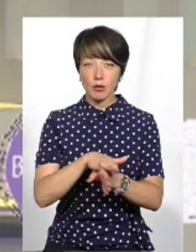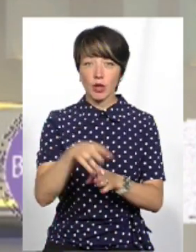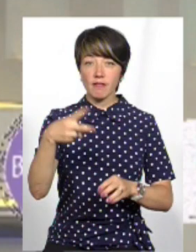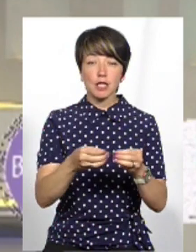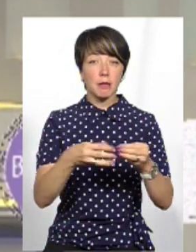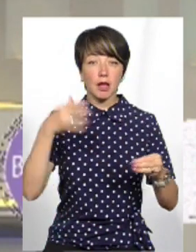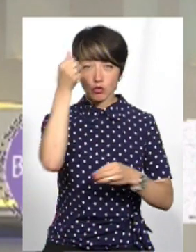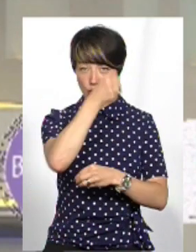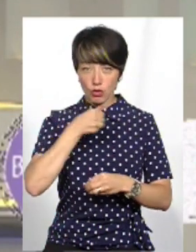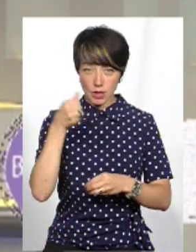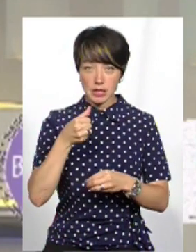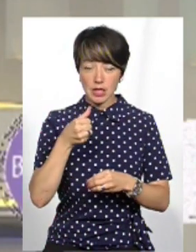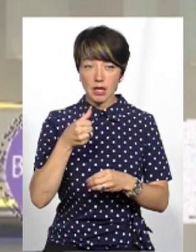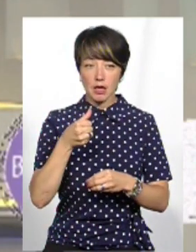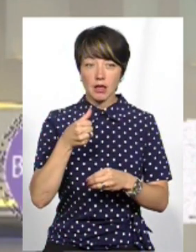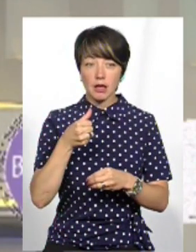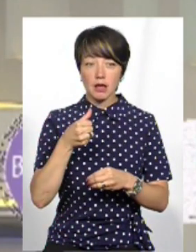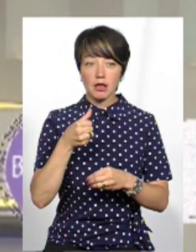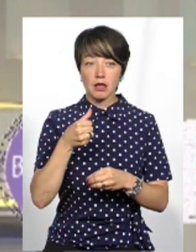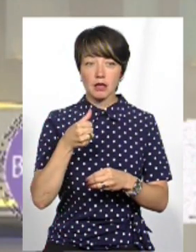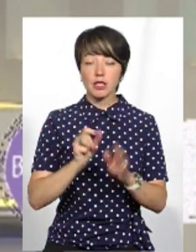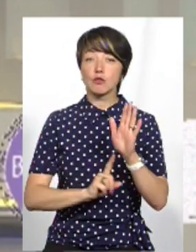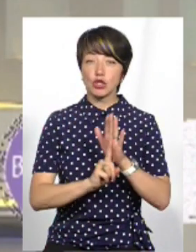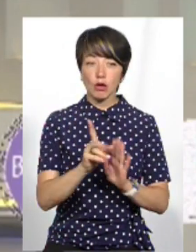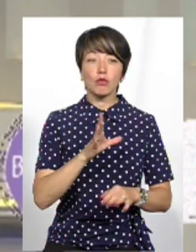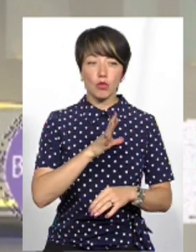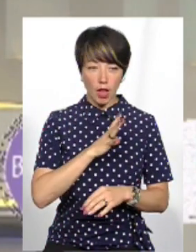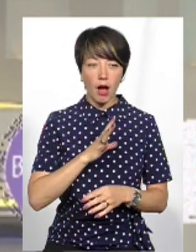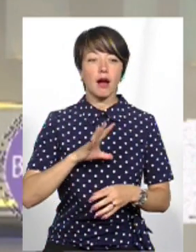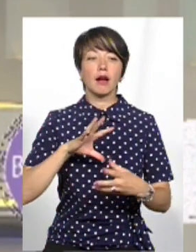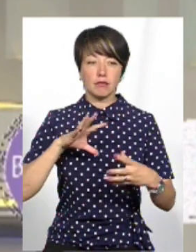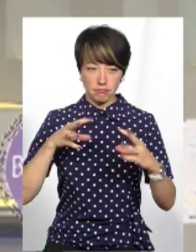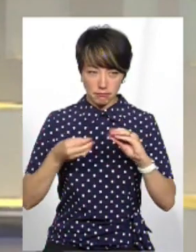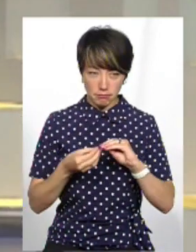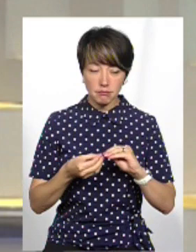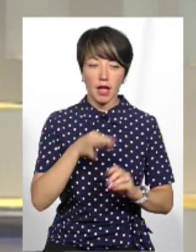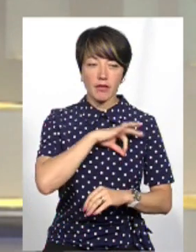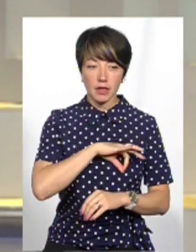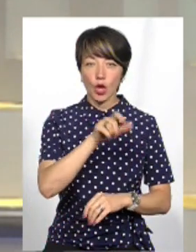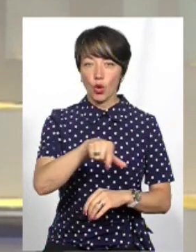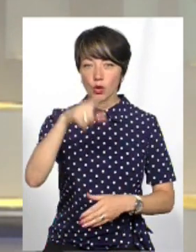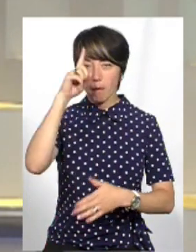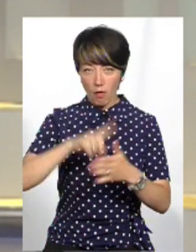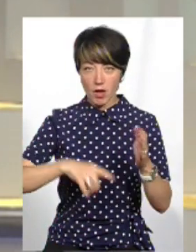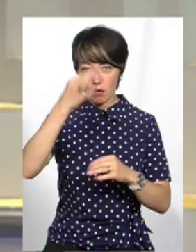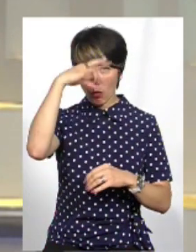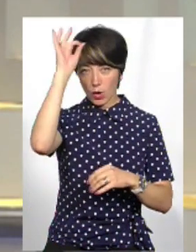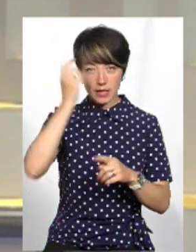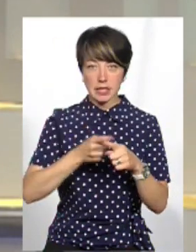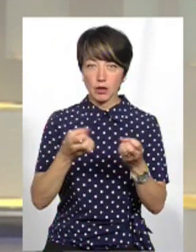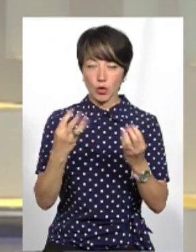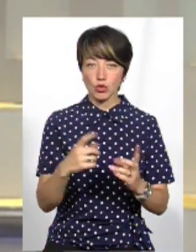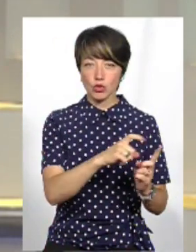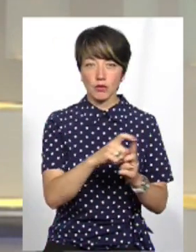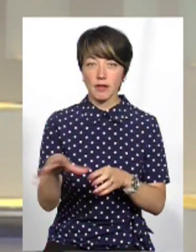в 2015 році і по досвідчих роках, спочатку була досить ефективною. І дійсно люди знов повірили поліції. І це не просто